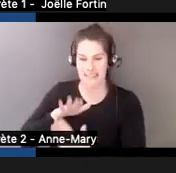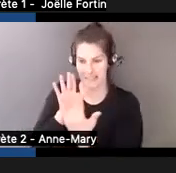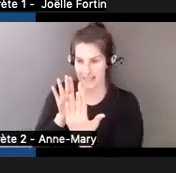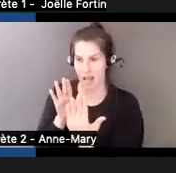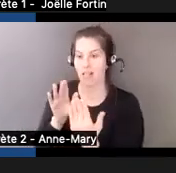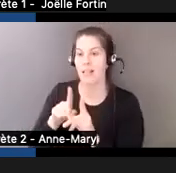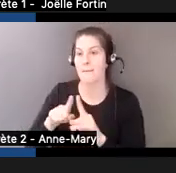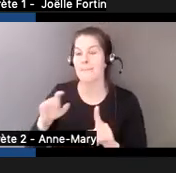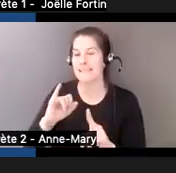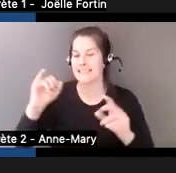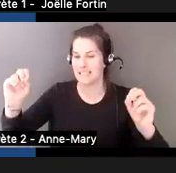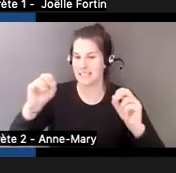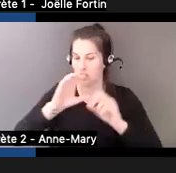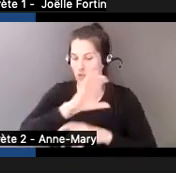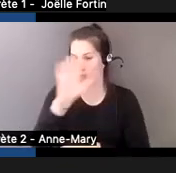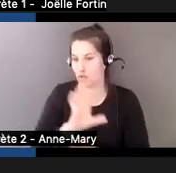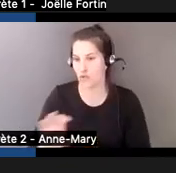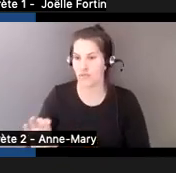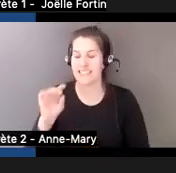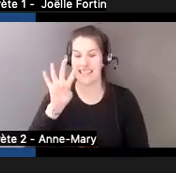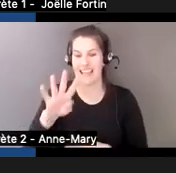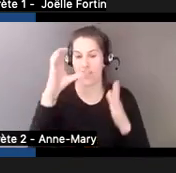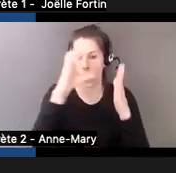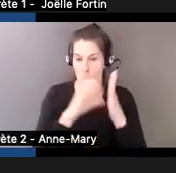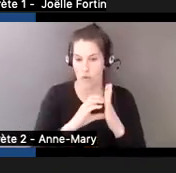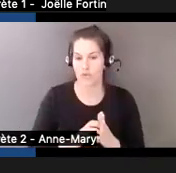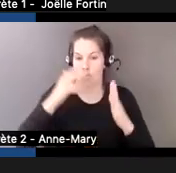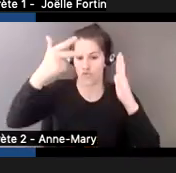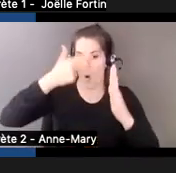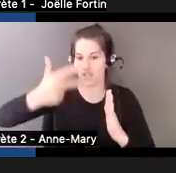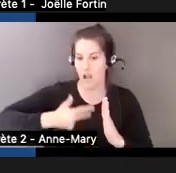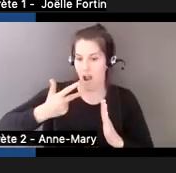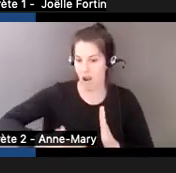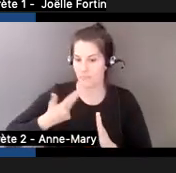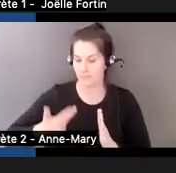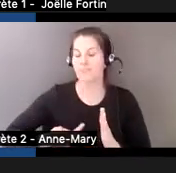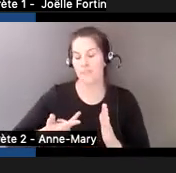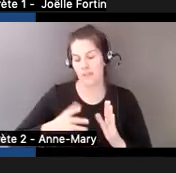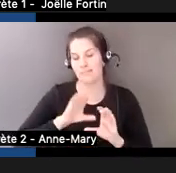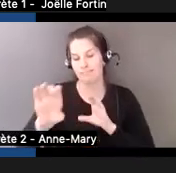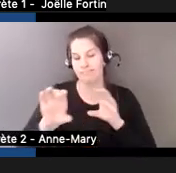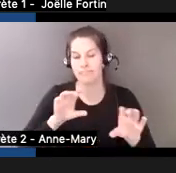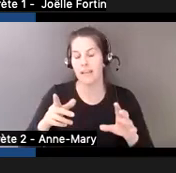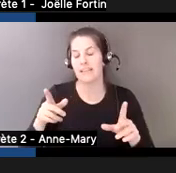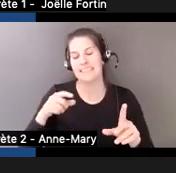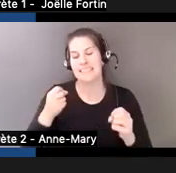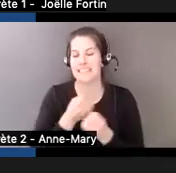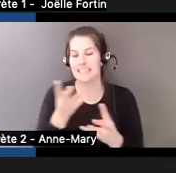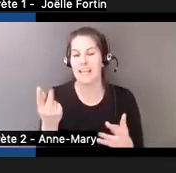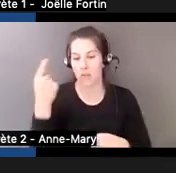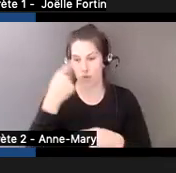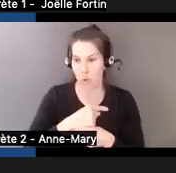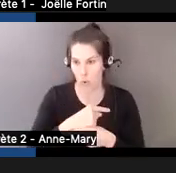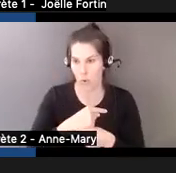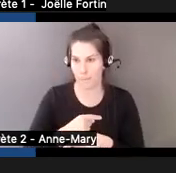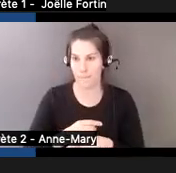j'offre en Zoom, c'est 4 modules de 3 heures chaque, repartis sur quelques jours. Pourquoi? Parce que les gens, quand ils reviennent pour le